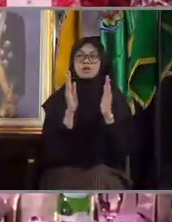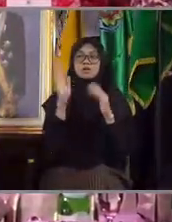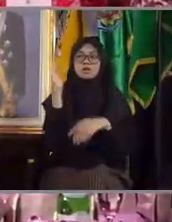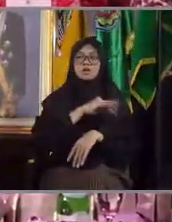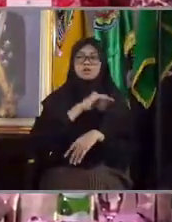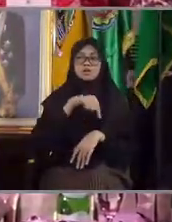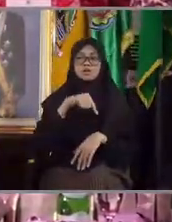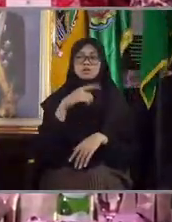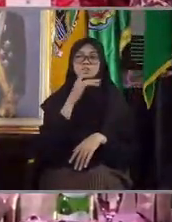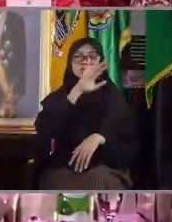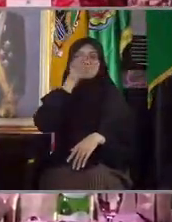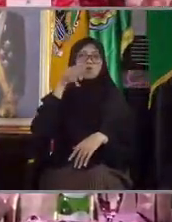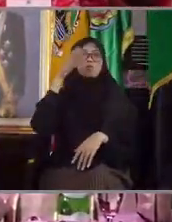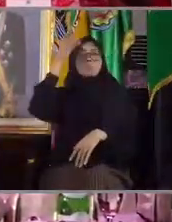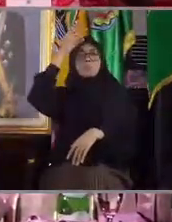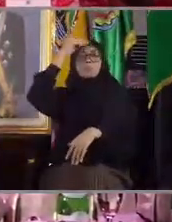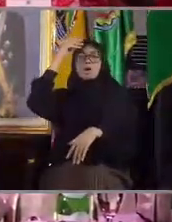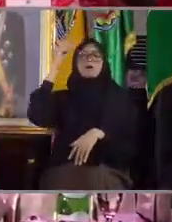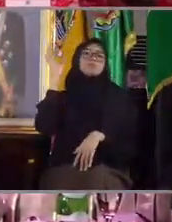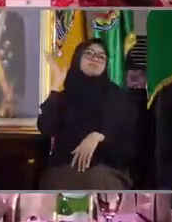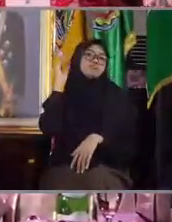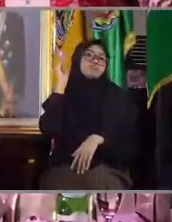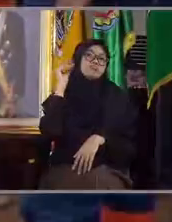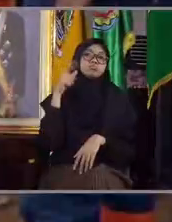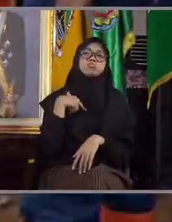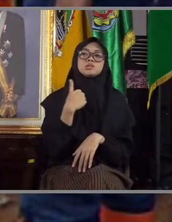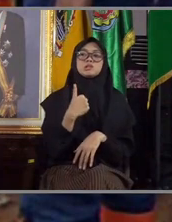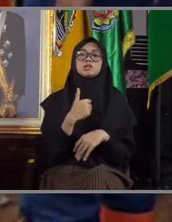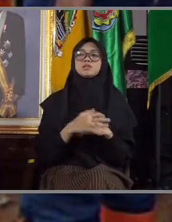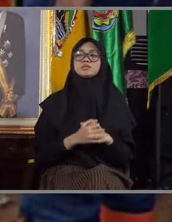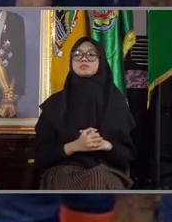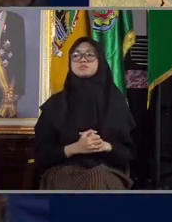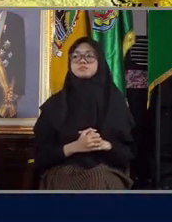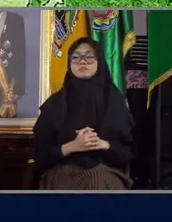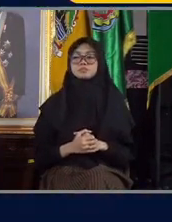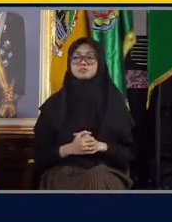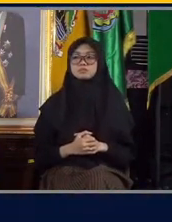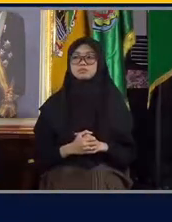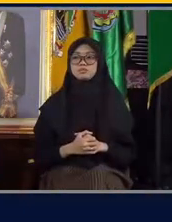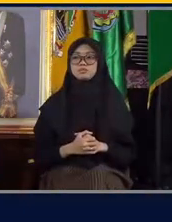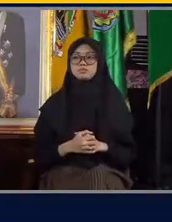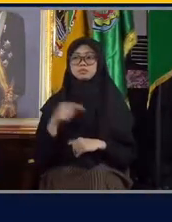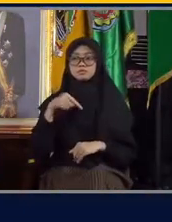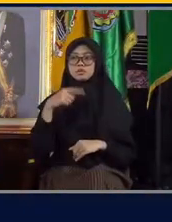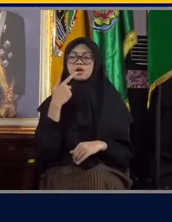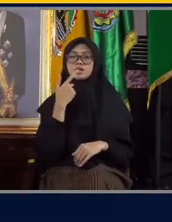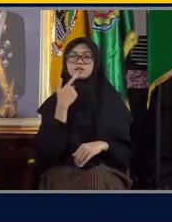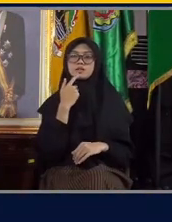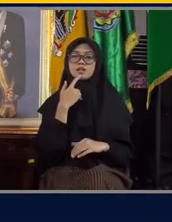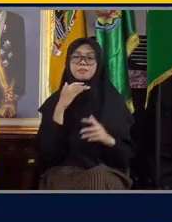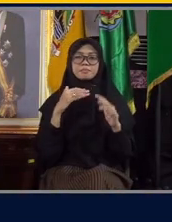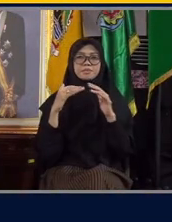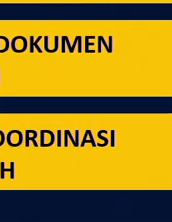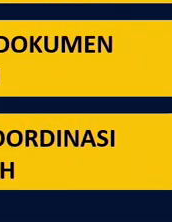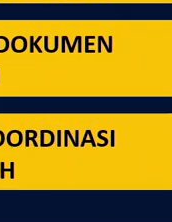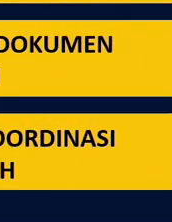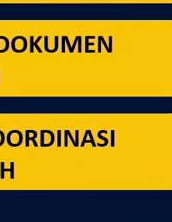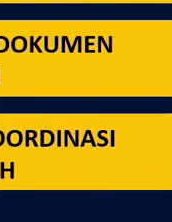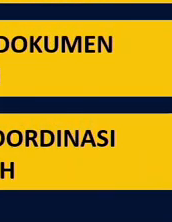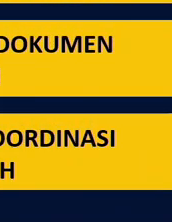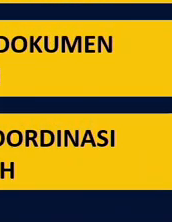terngiang ditelinganya masing-masing betapa bahayanya lanjut Hai insya kebencanaan ini dukungan daerah terhadap